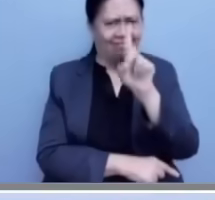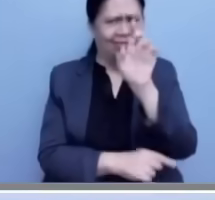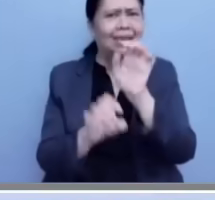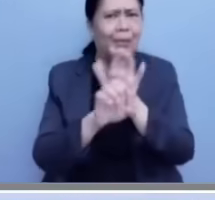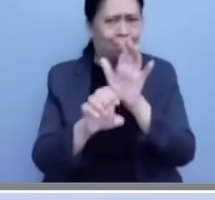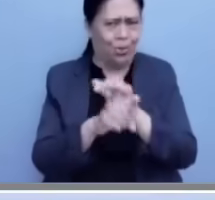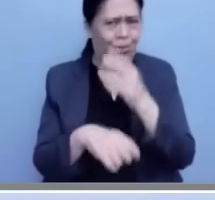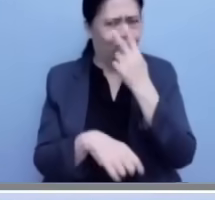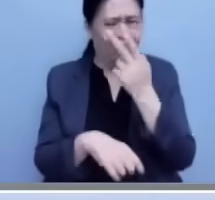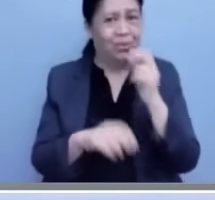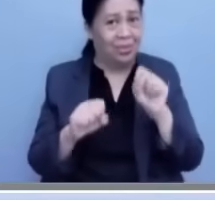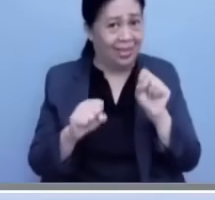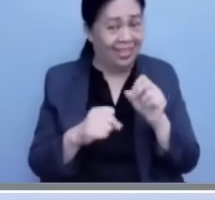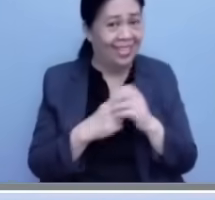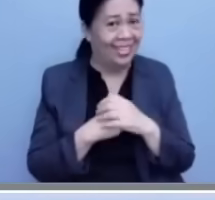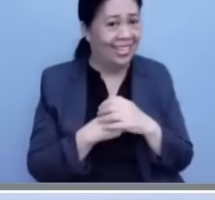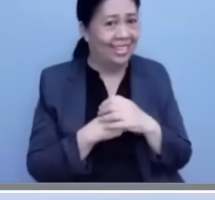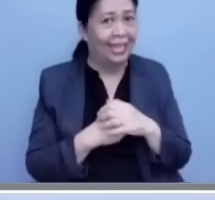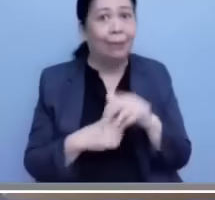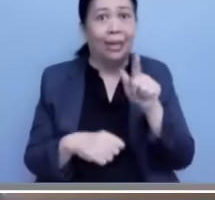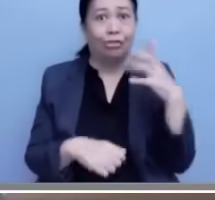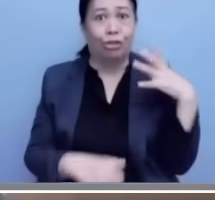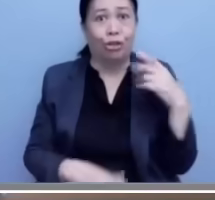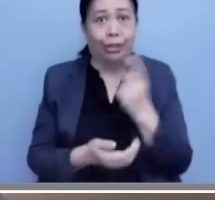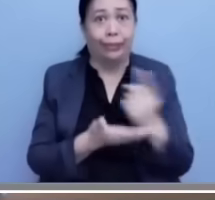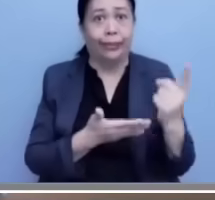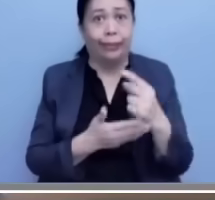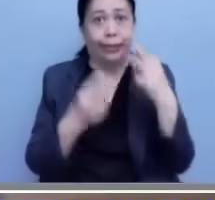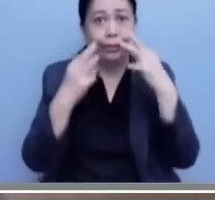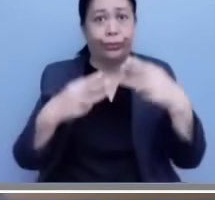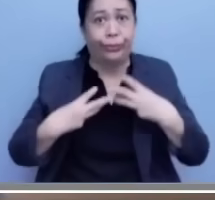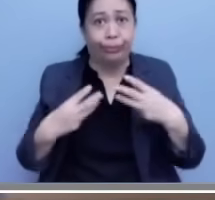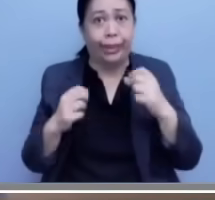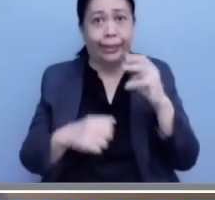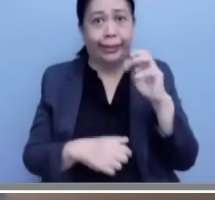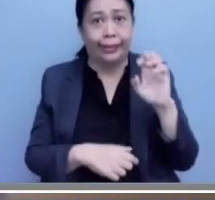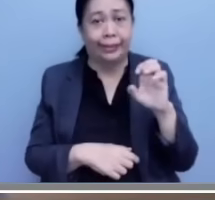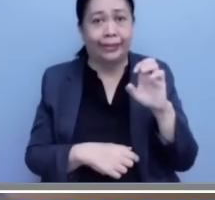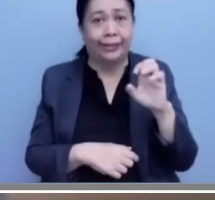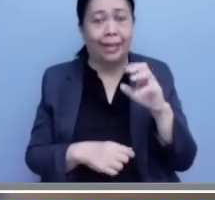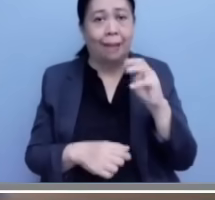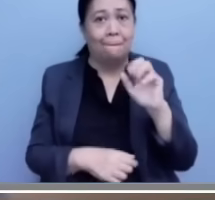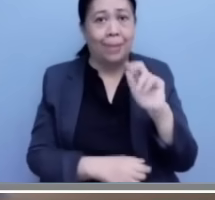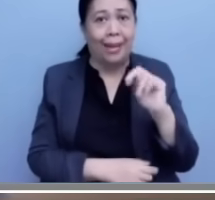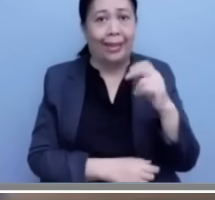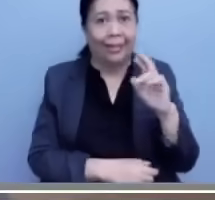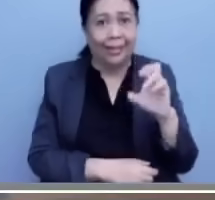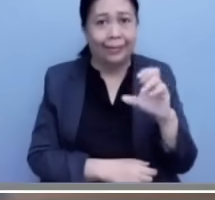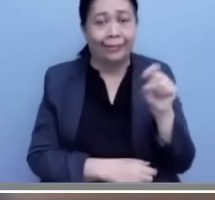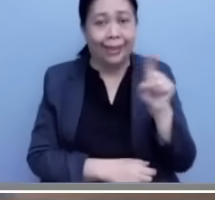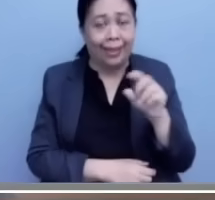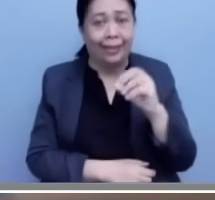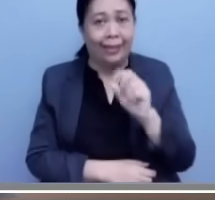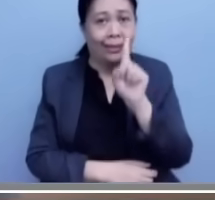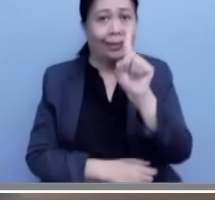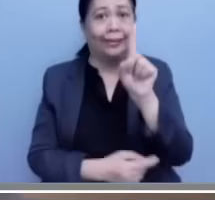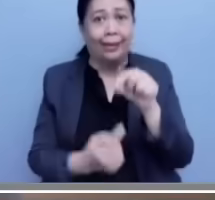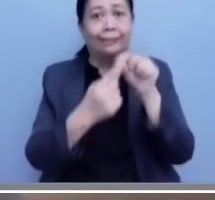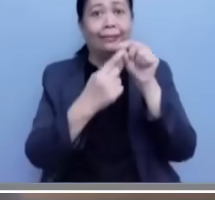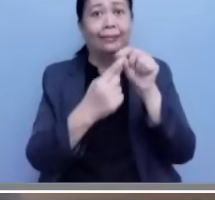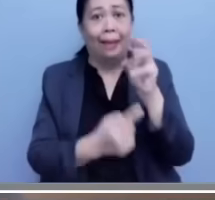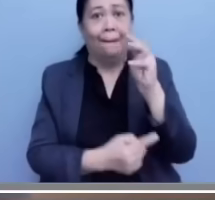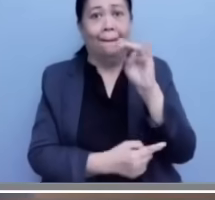Pwede. Abangan ninyo ngayong linggo, mapapanood ninyo, Michael Ricketts, Mang Enriquez, at ang nag-iisang